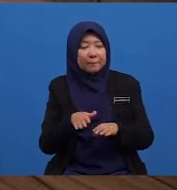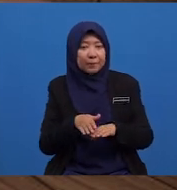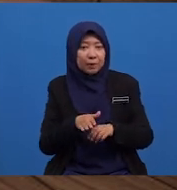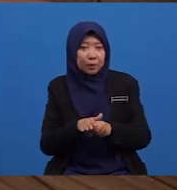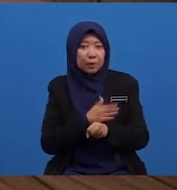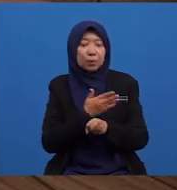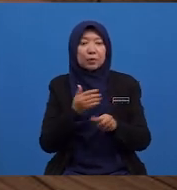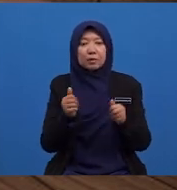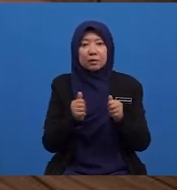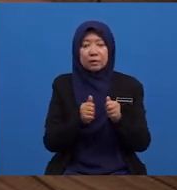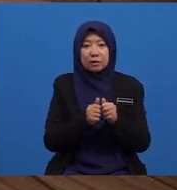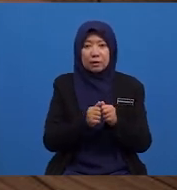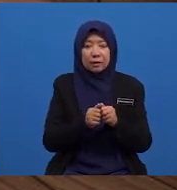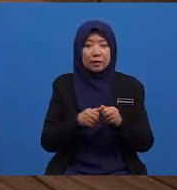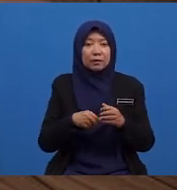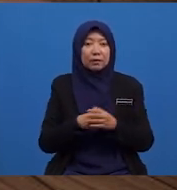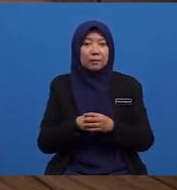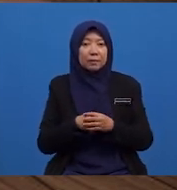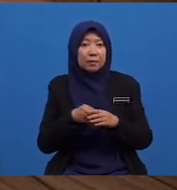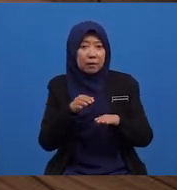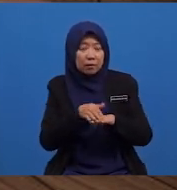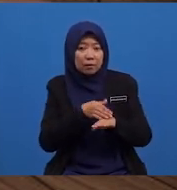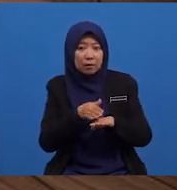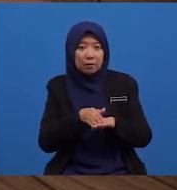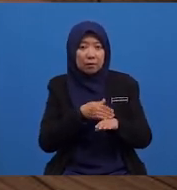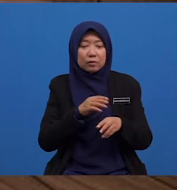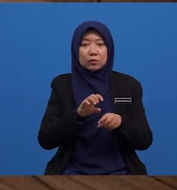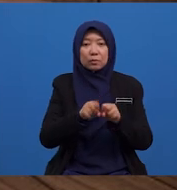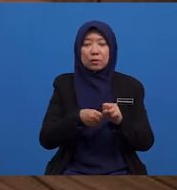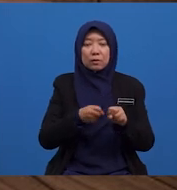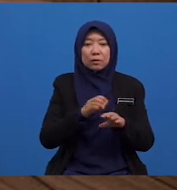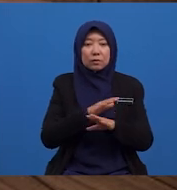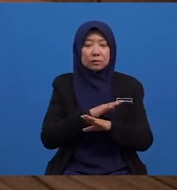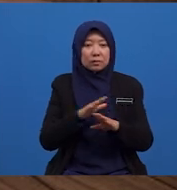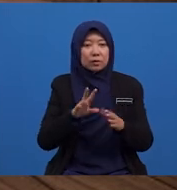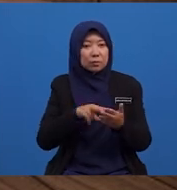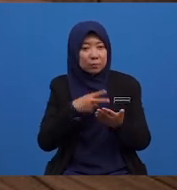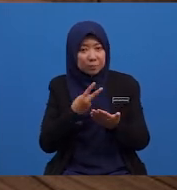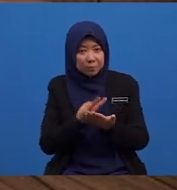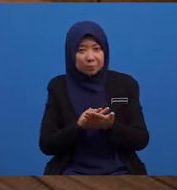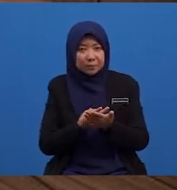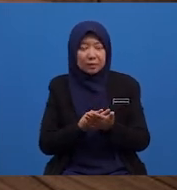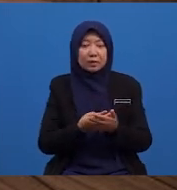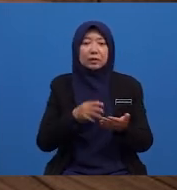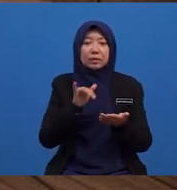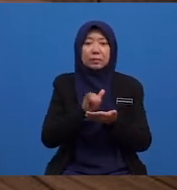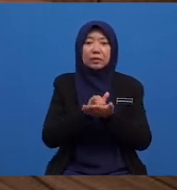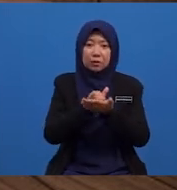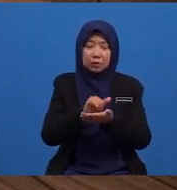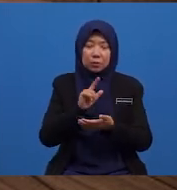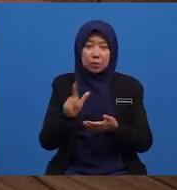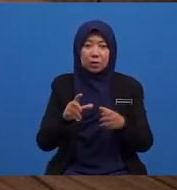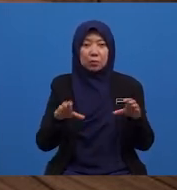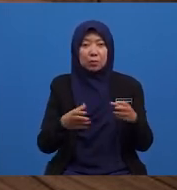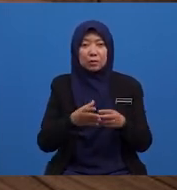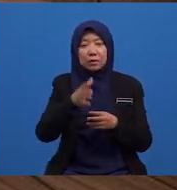lembut agar tidak mendatangkan kemudaratan kepada minyak yang ditatang. Begitulah diibaratkan perbuatan